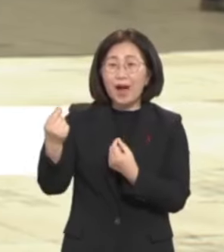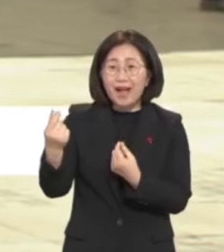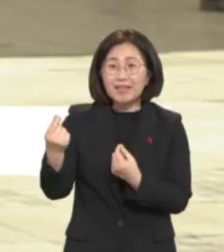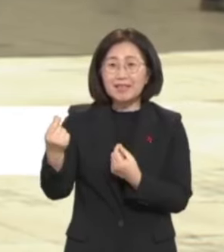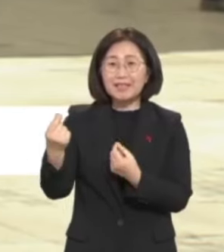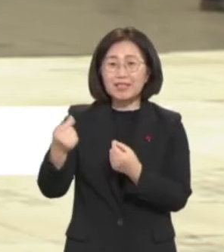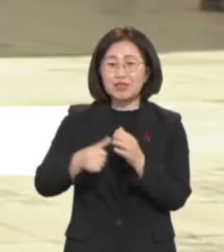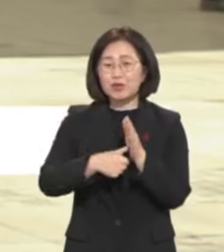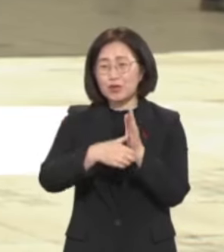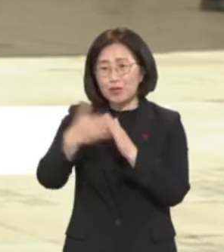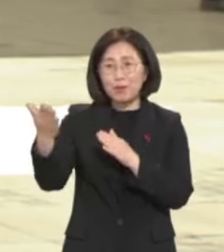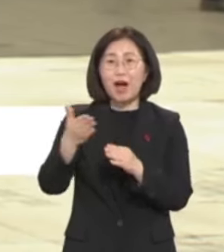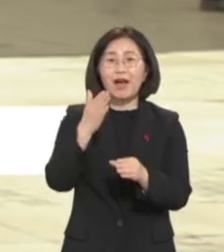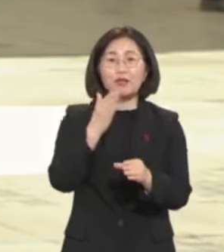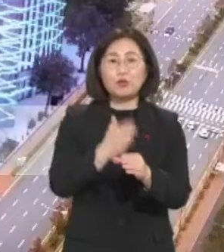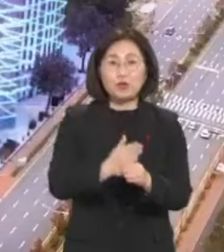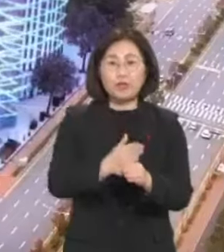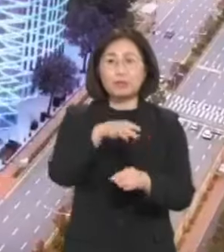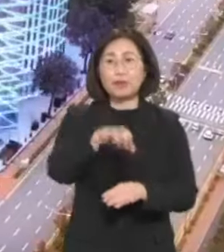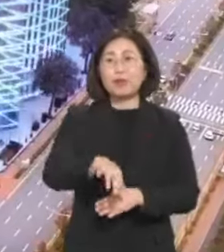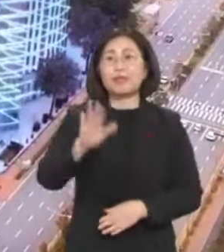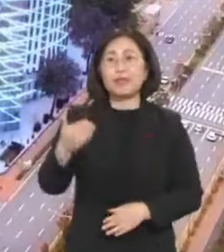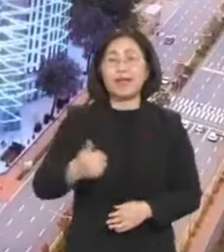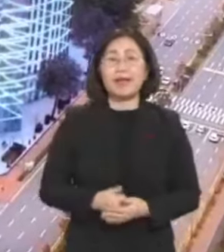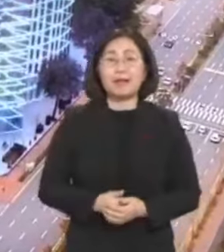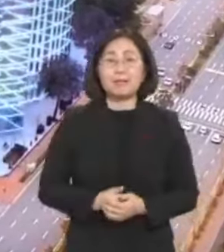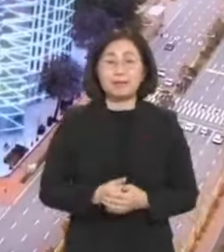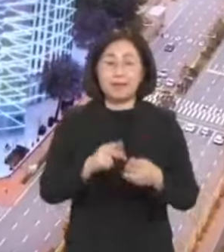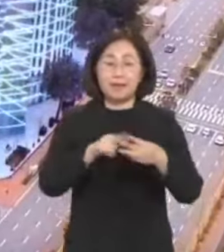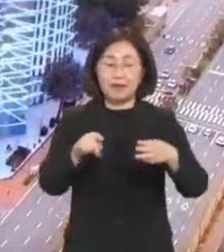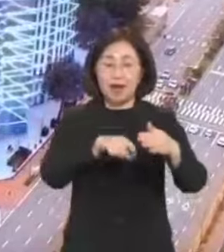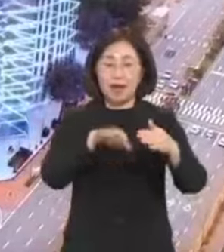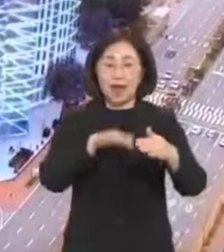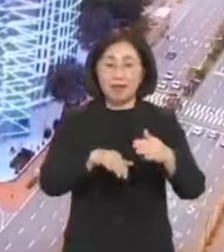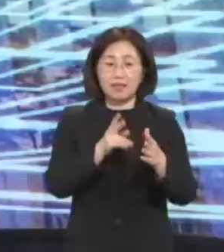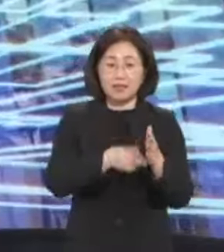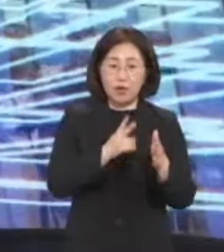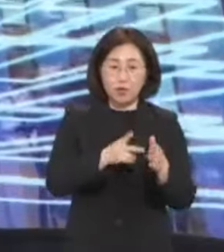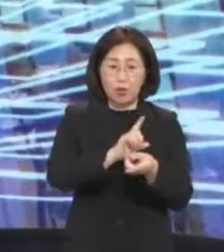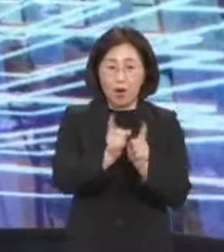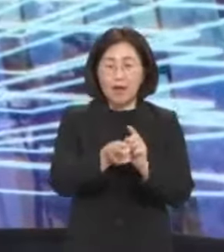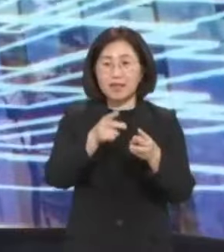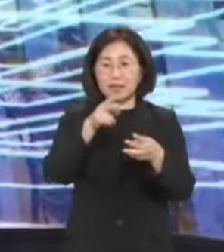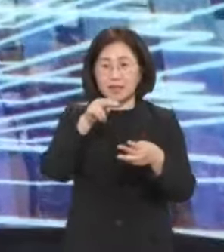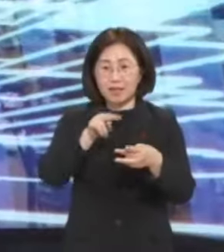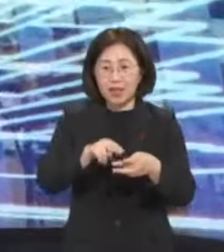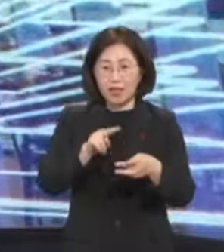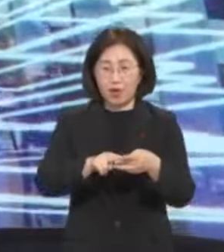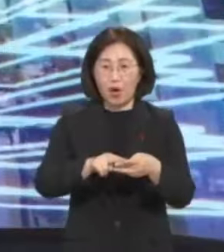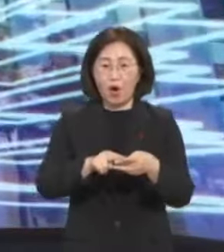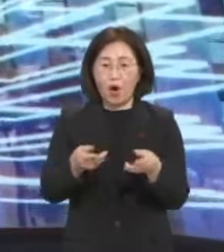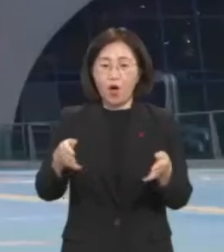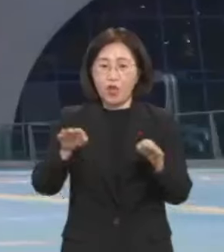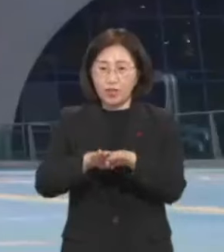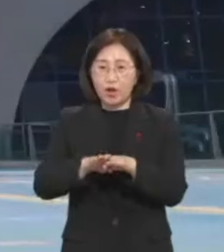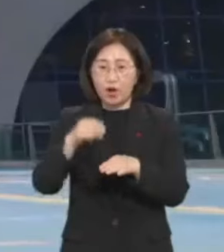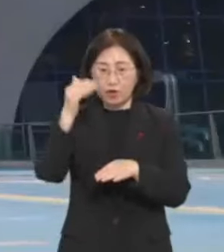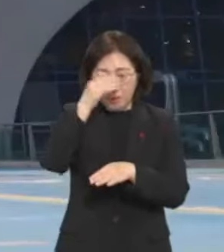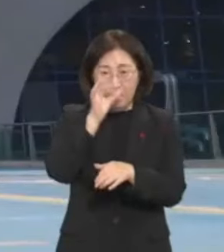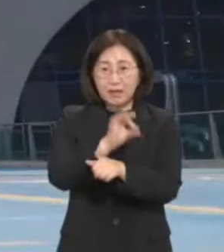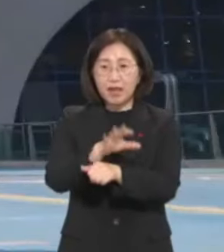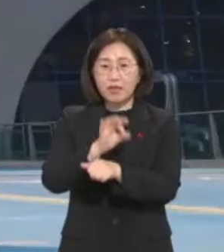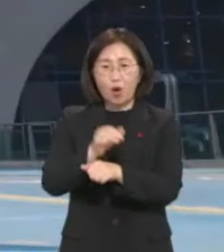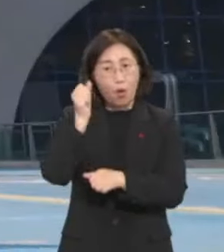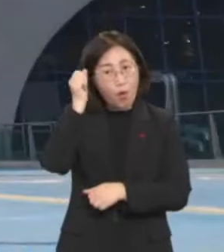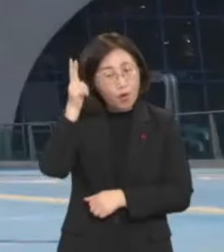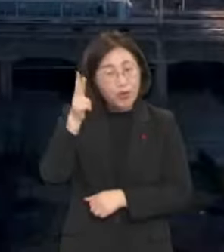새로운 랜드마크가 될 것입니다. 센터 내에는 철도와 버스 환승, 지원 시설은 물론 대형 쇼핑 센터와